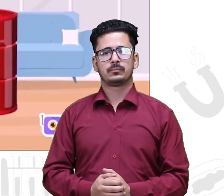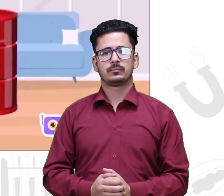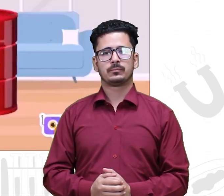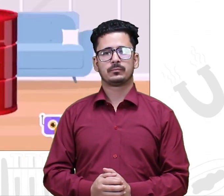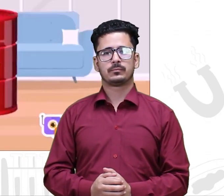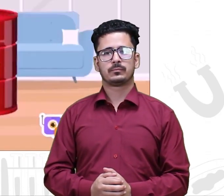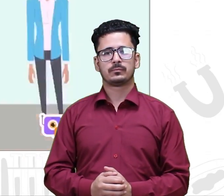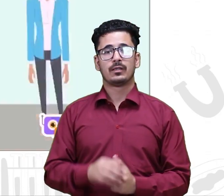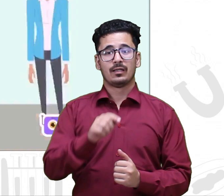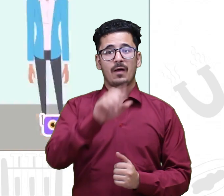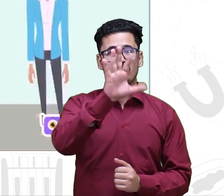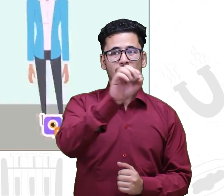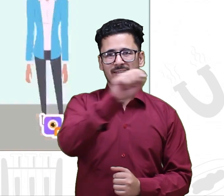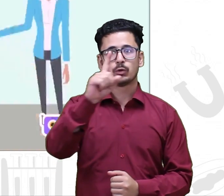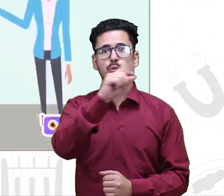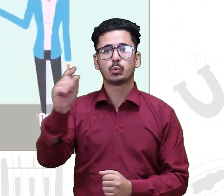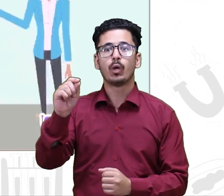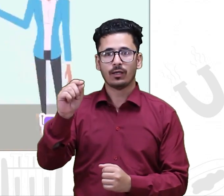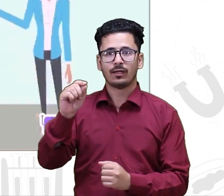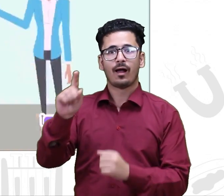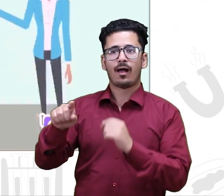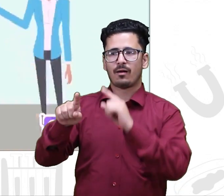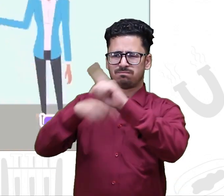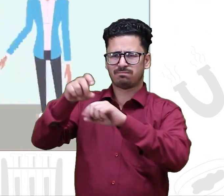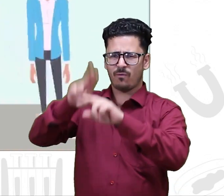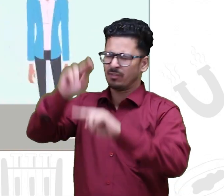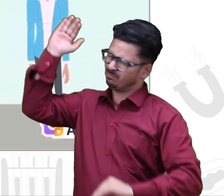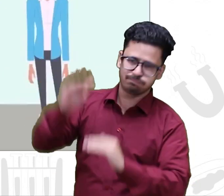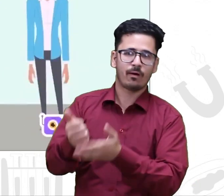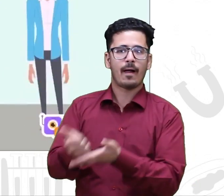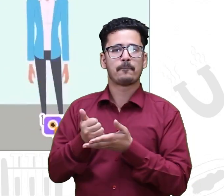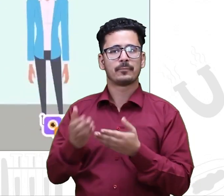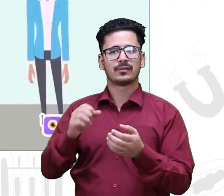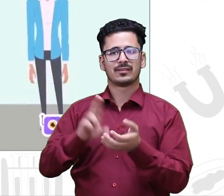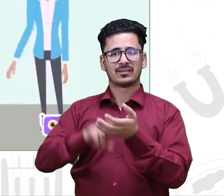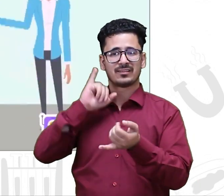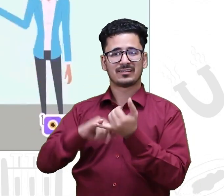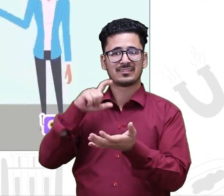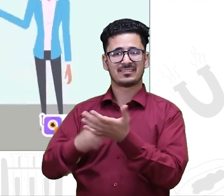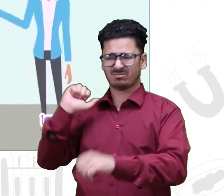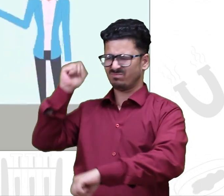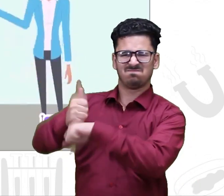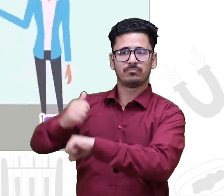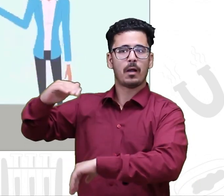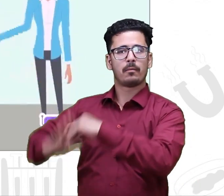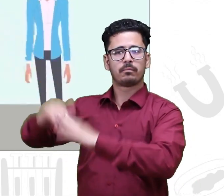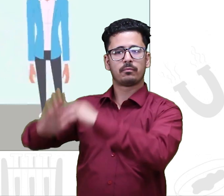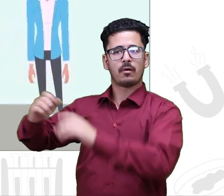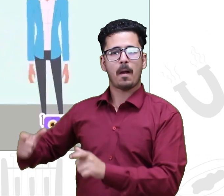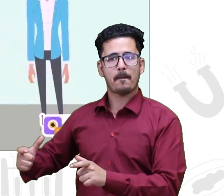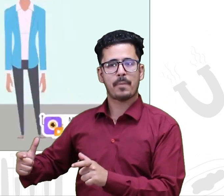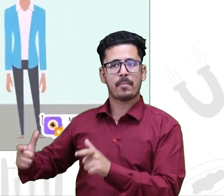इंधन आणि LPG गृहोपयोगी गॅसमध्ये 20% पर्यंत मिसळून सामान्य उपभोक्त्यांची 50 ते 100